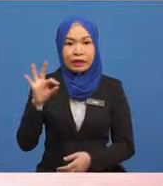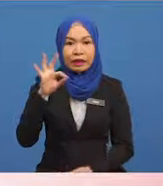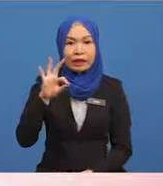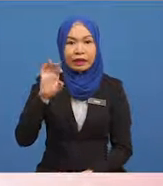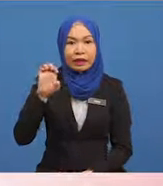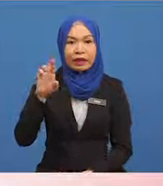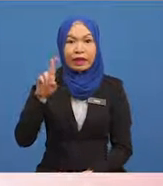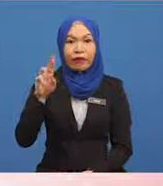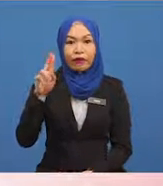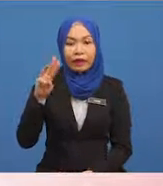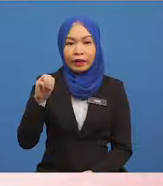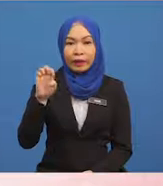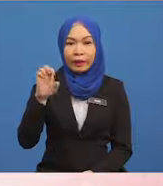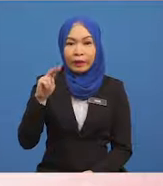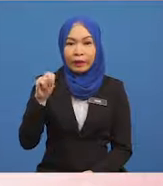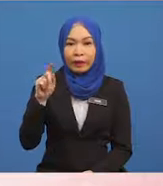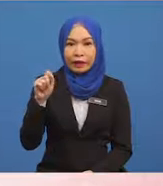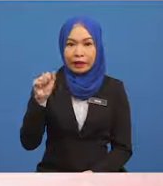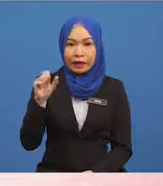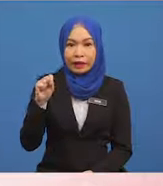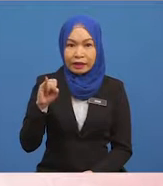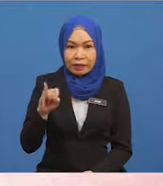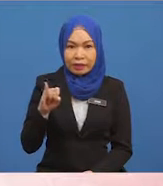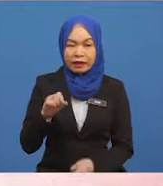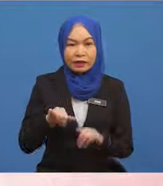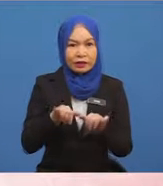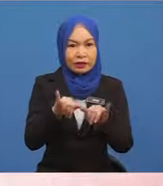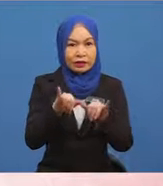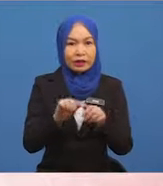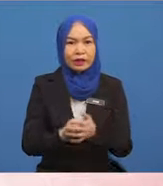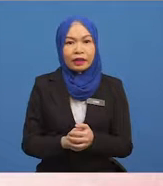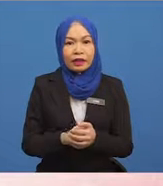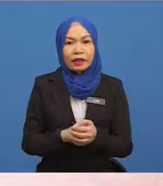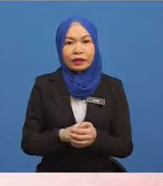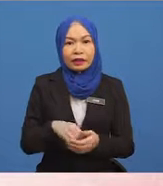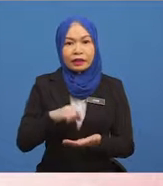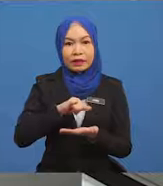lactobacillus, yeast dan tumbuhan seperti padi.